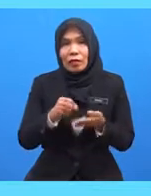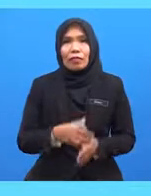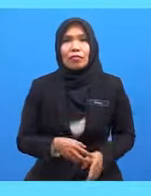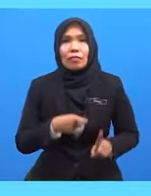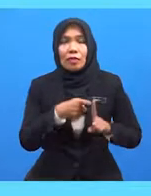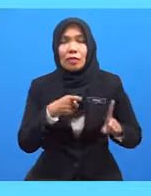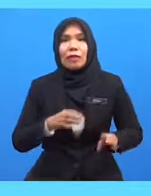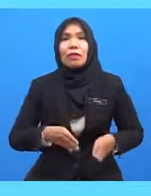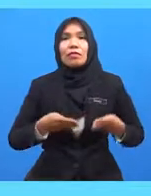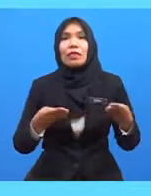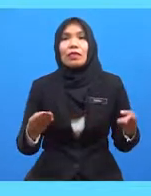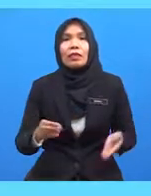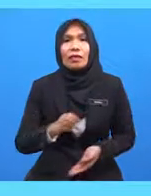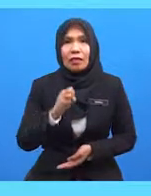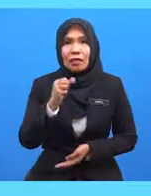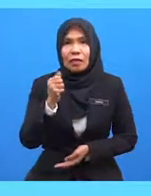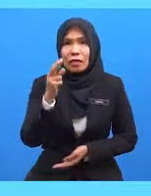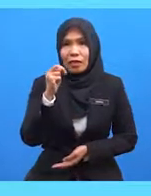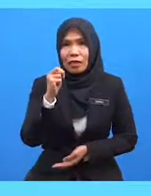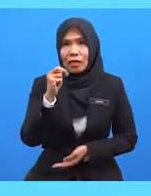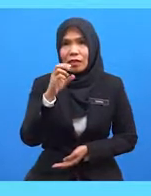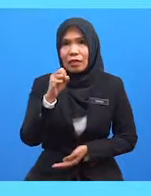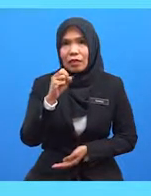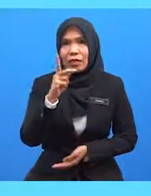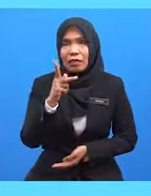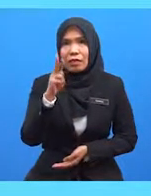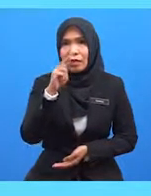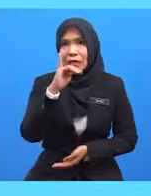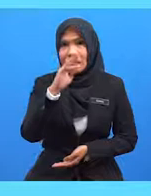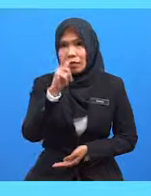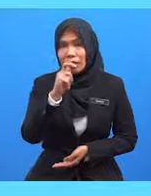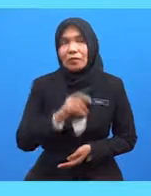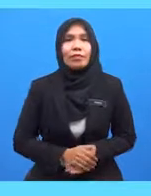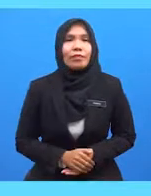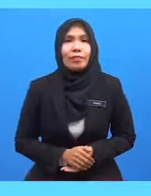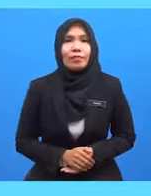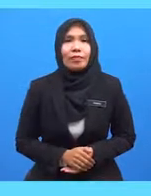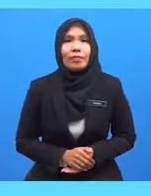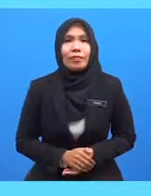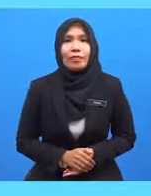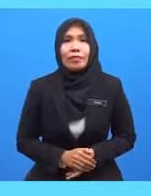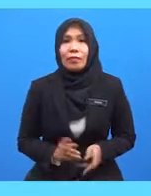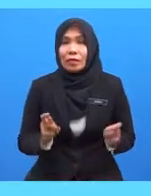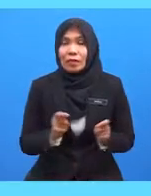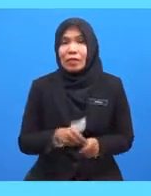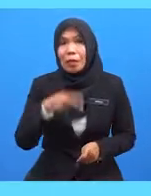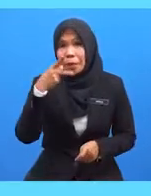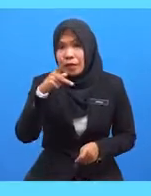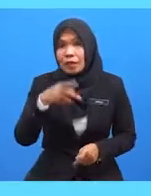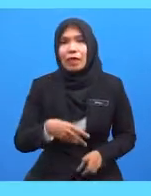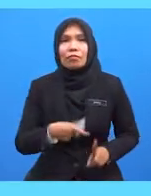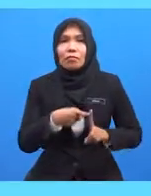Kandungannya ialah perkara-perkara yang menyentuh perintah daripada raja.